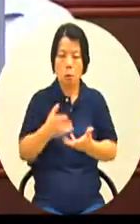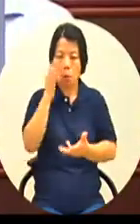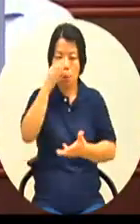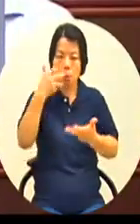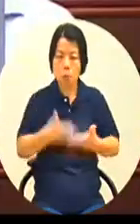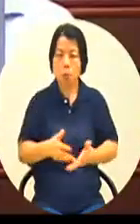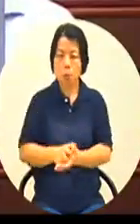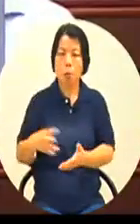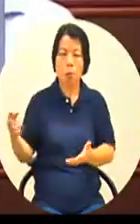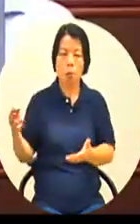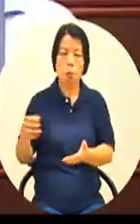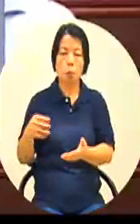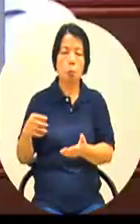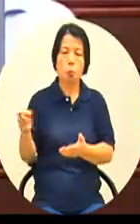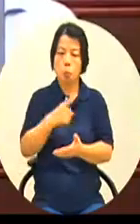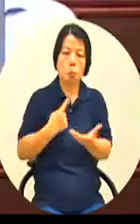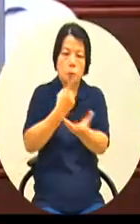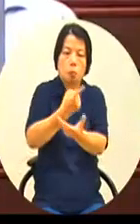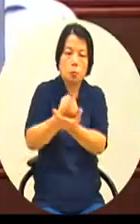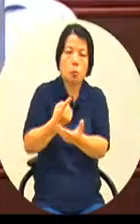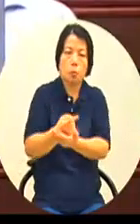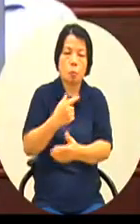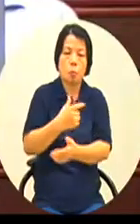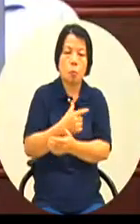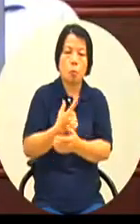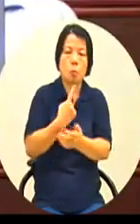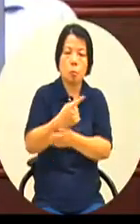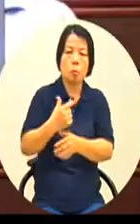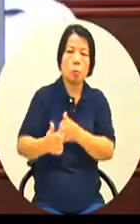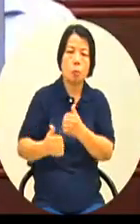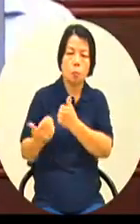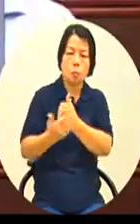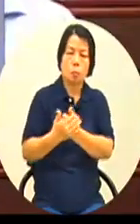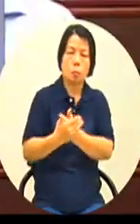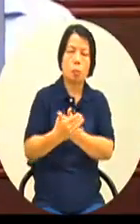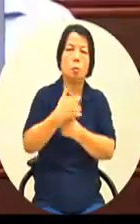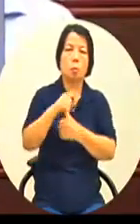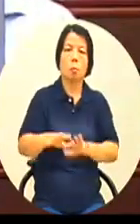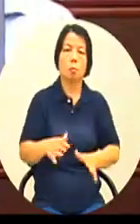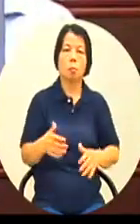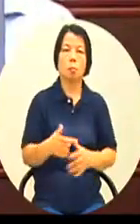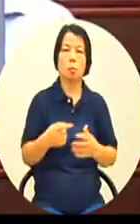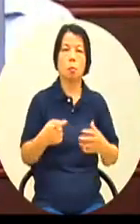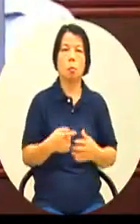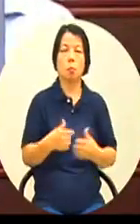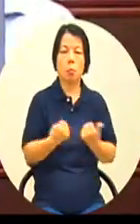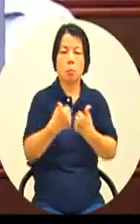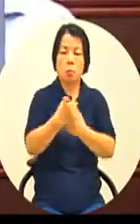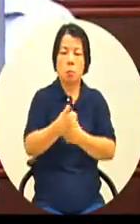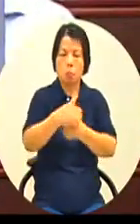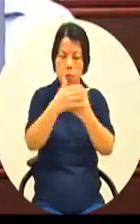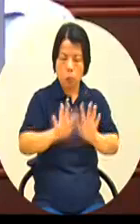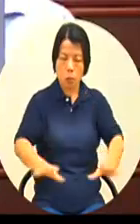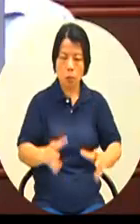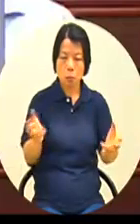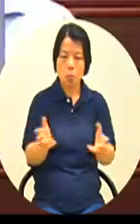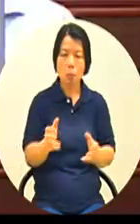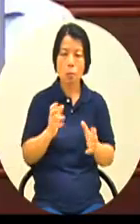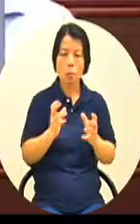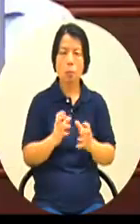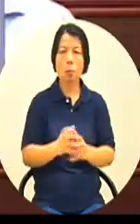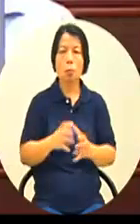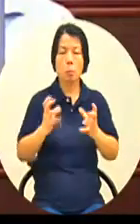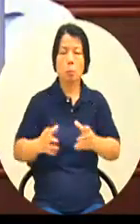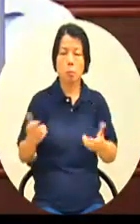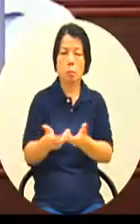分呢，未来还需要议员在地方上多多给我们协助。那目前我们的办理的情况也都还蛮顺畅的，